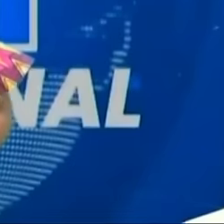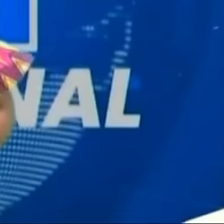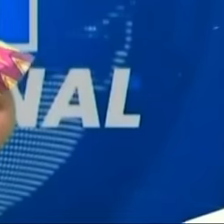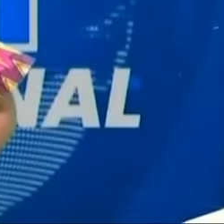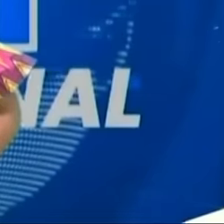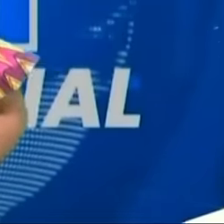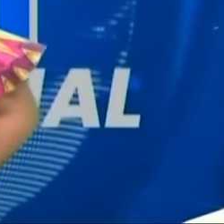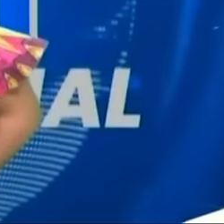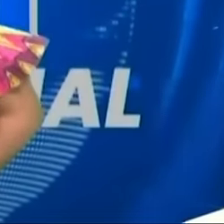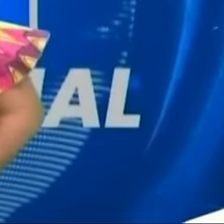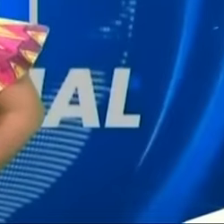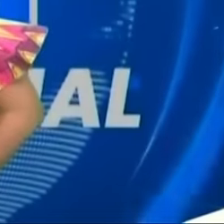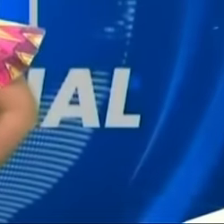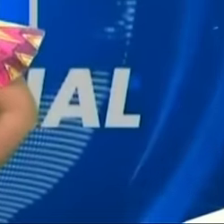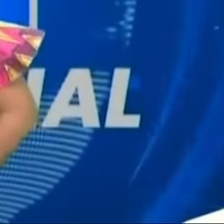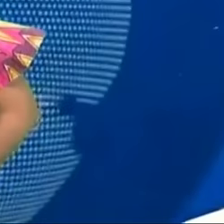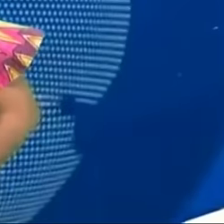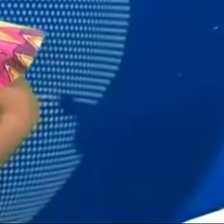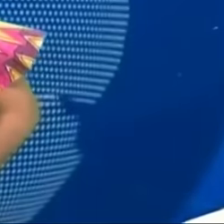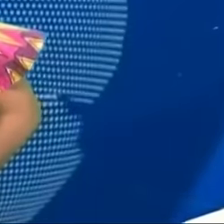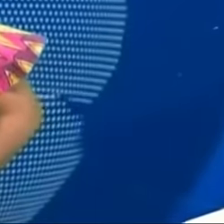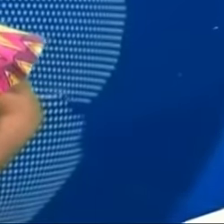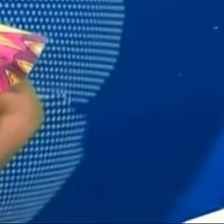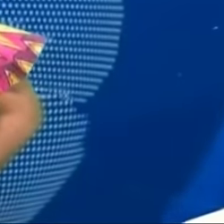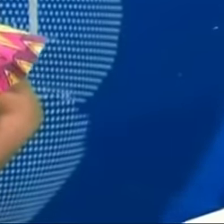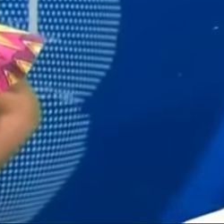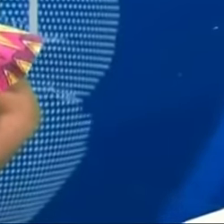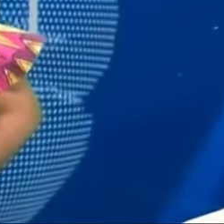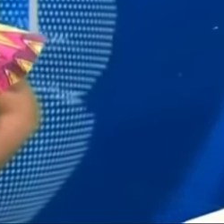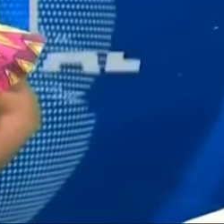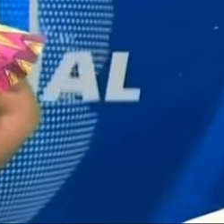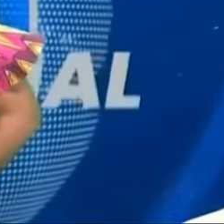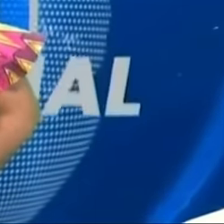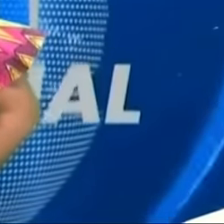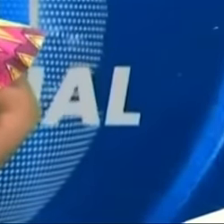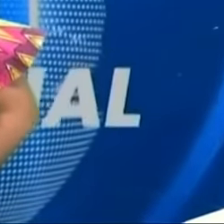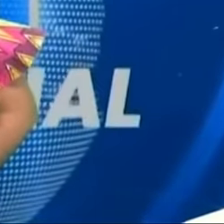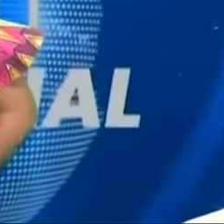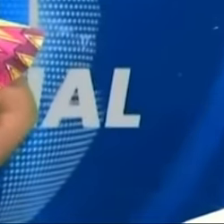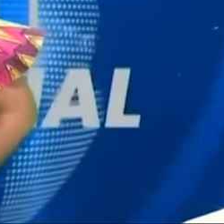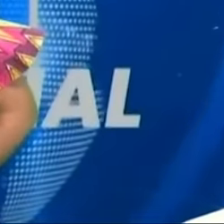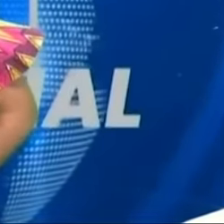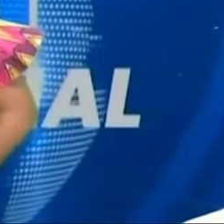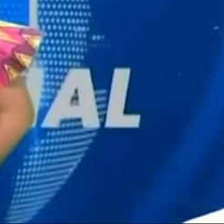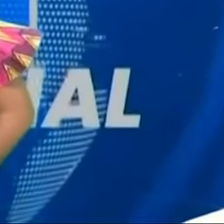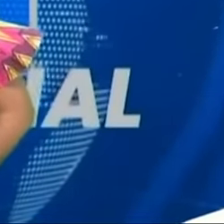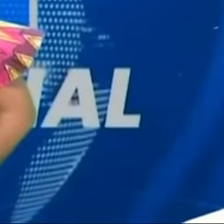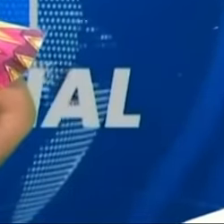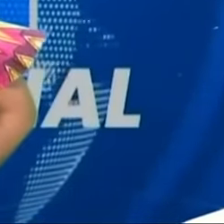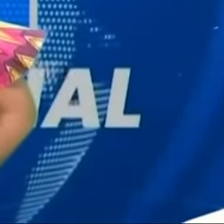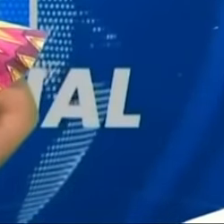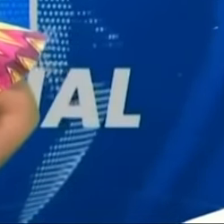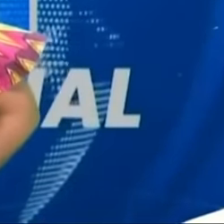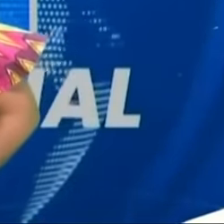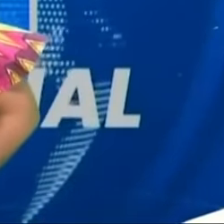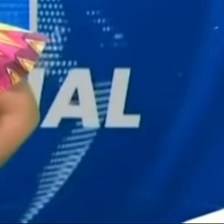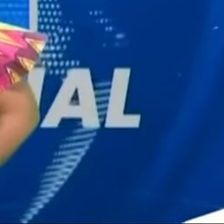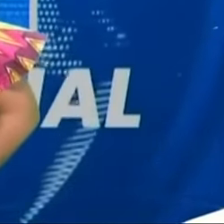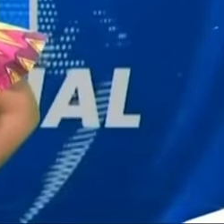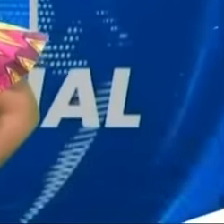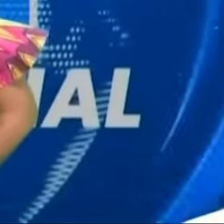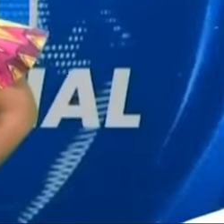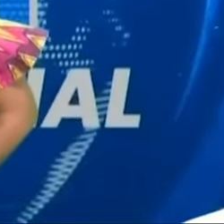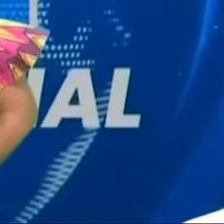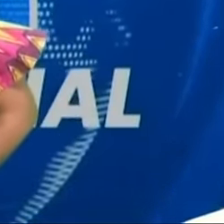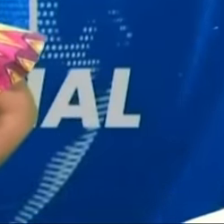Et pour bénéficier de cette bourse, faut-il le payer ou être d'une région quelconque ou encore avoir une relation